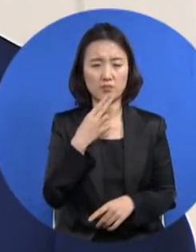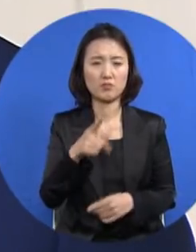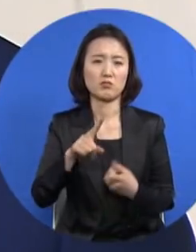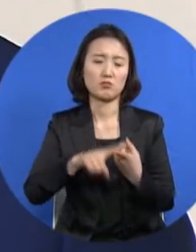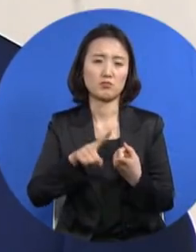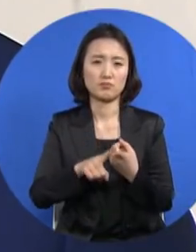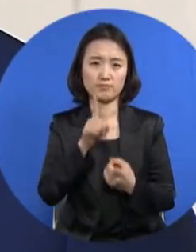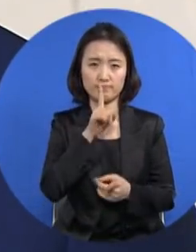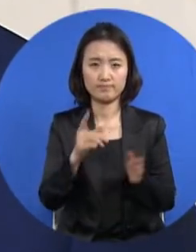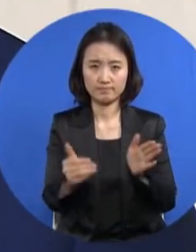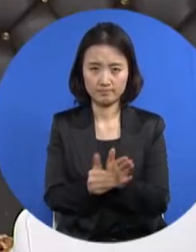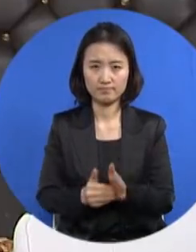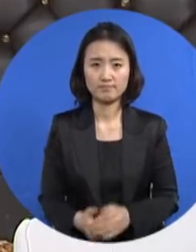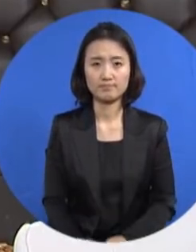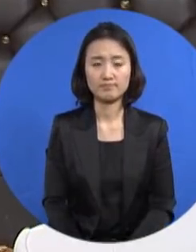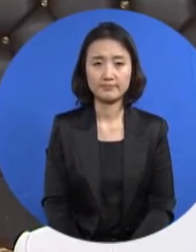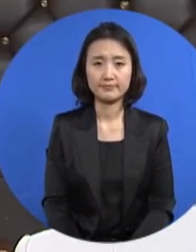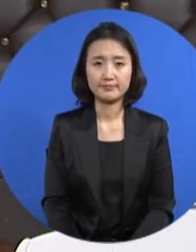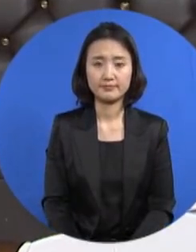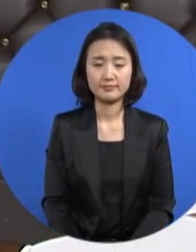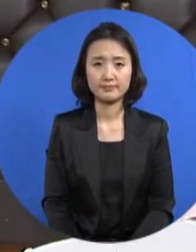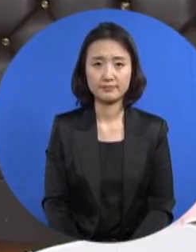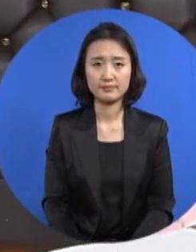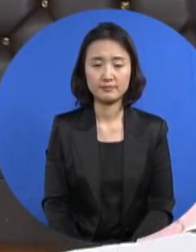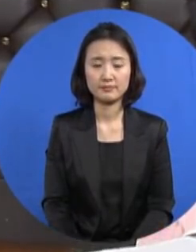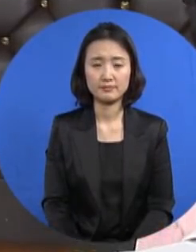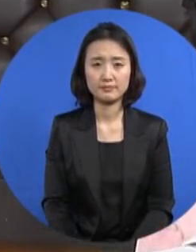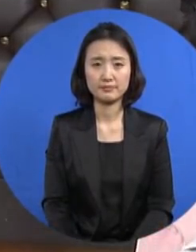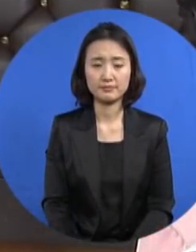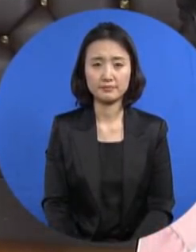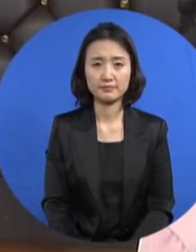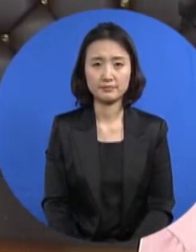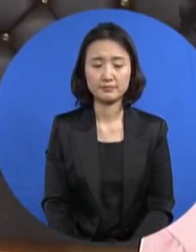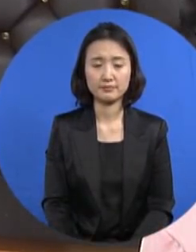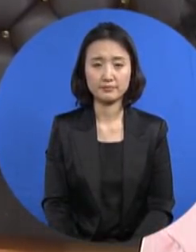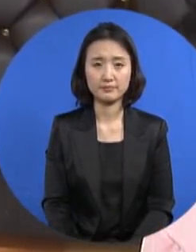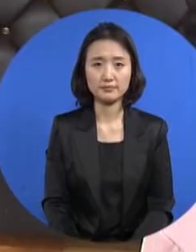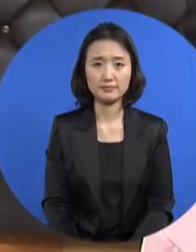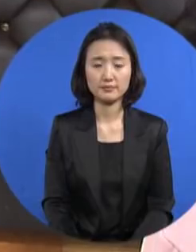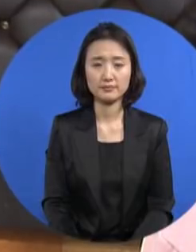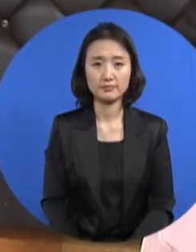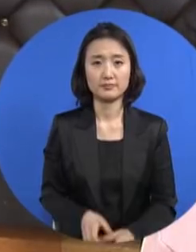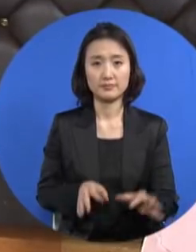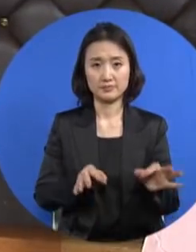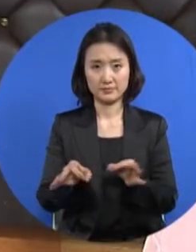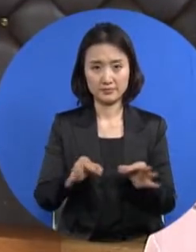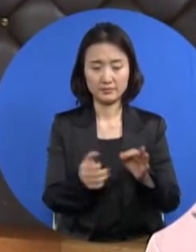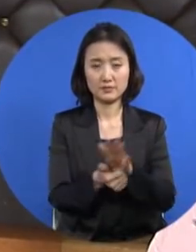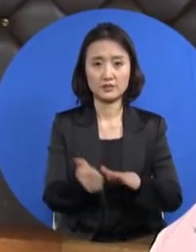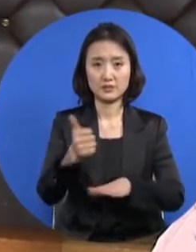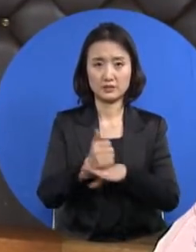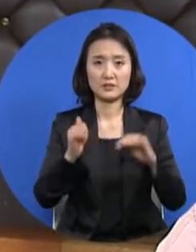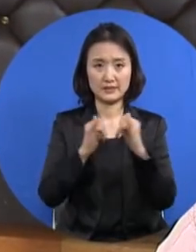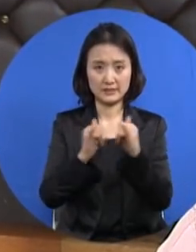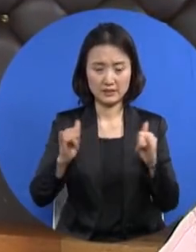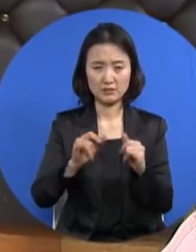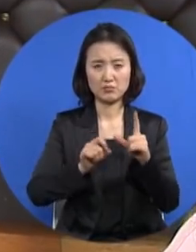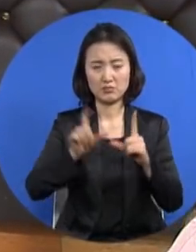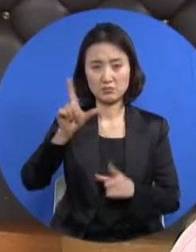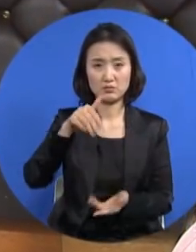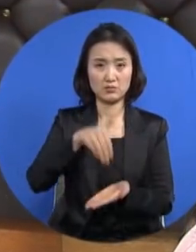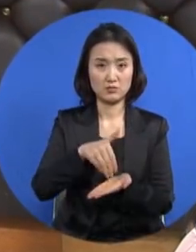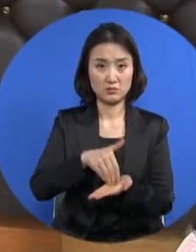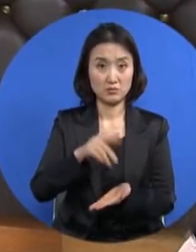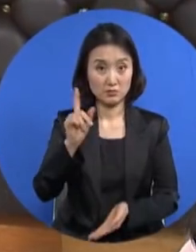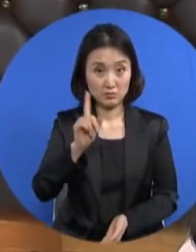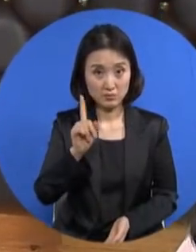거라고 하더라고요. 근데 대부분의 이렇게 사업이나 성공한 사람들이 후회하는 것들은 대부분 죽기 전에 후회하는 것 대부분